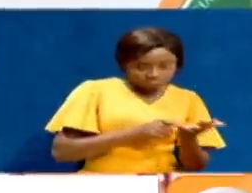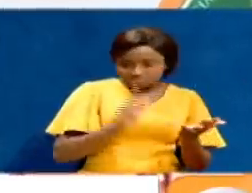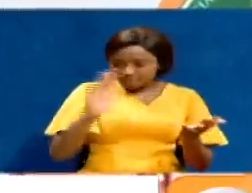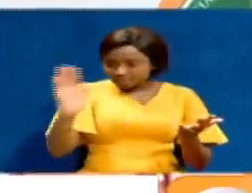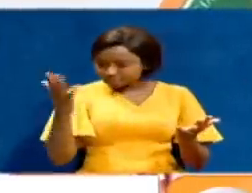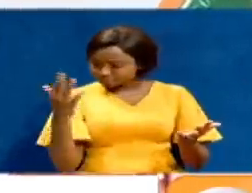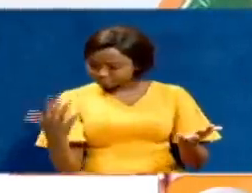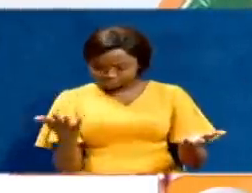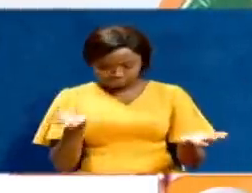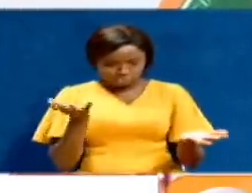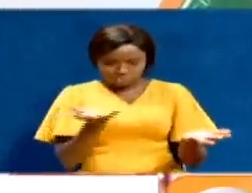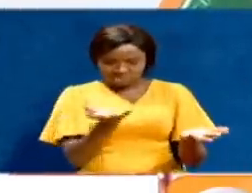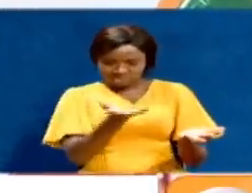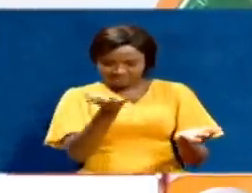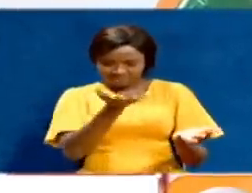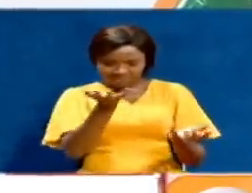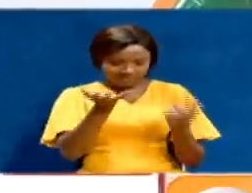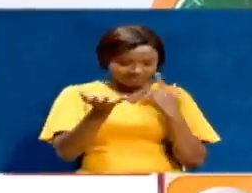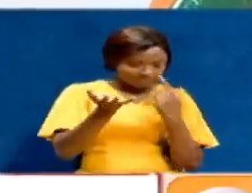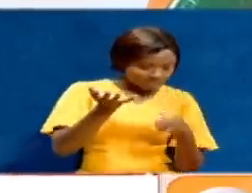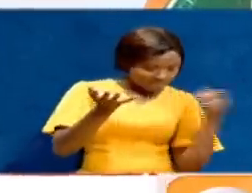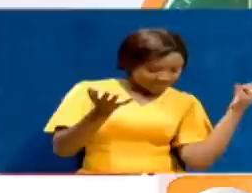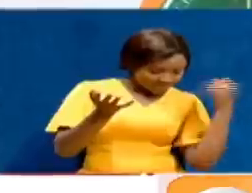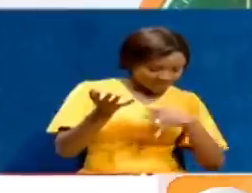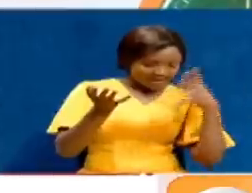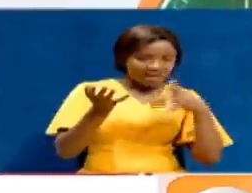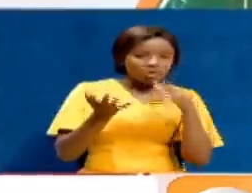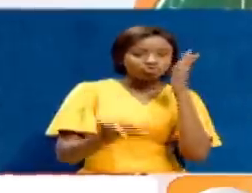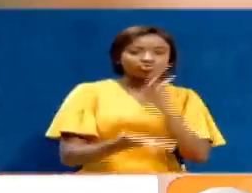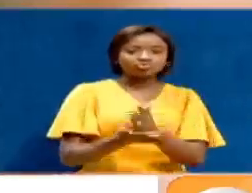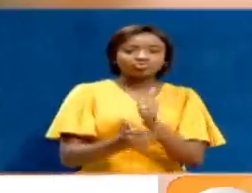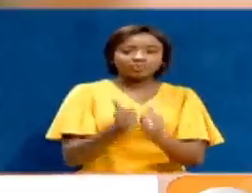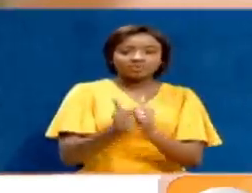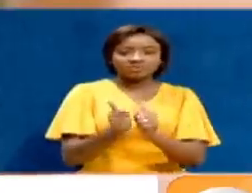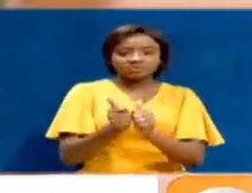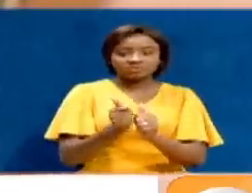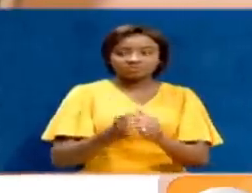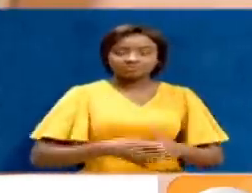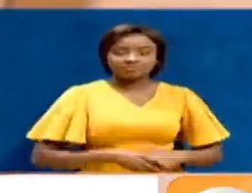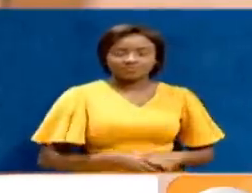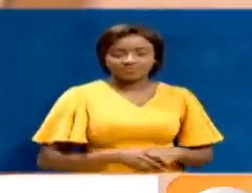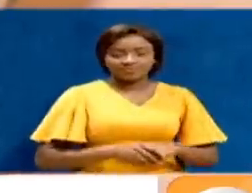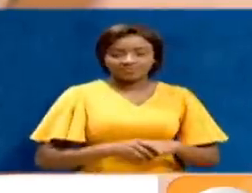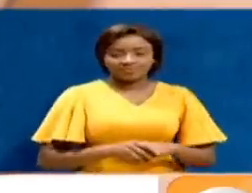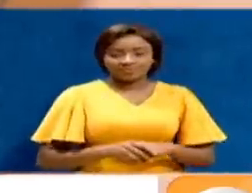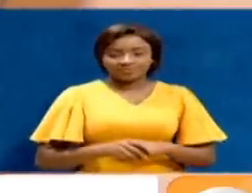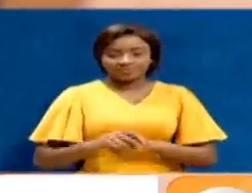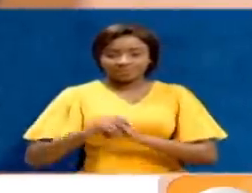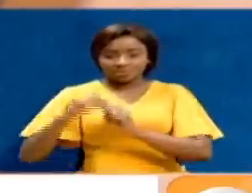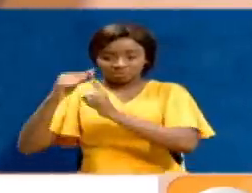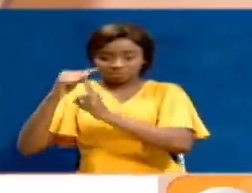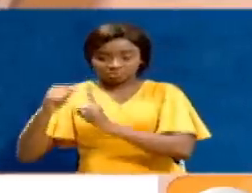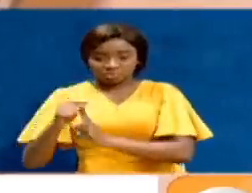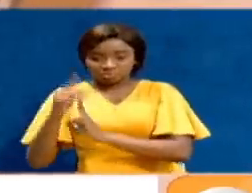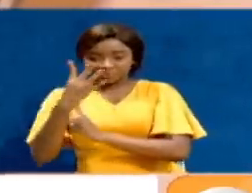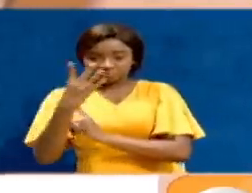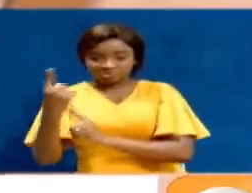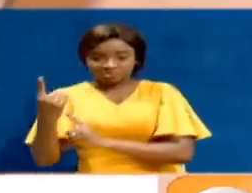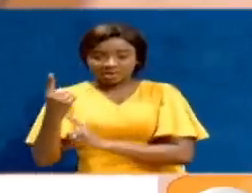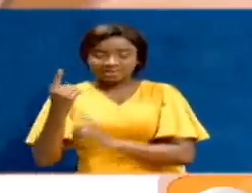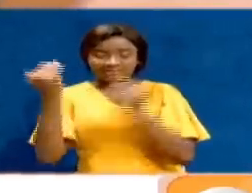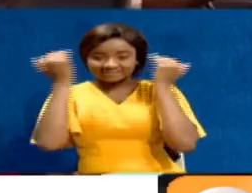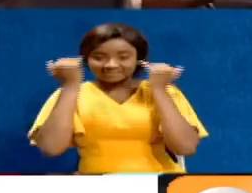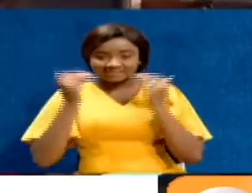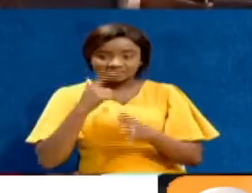purposes and what has been genuinely brought as a court case. Kuhusiana na majaji 41 ambao bado